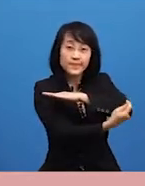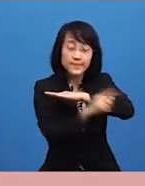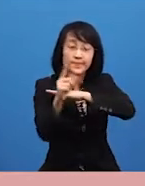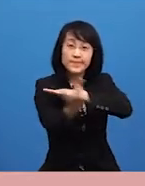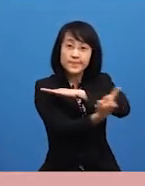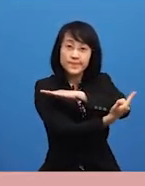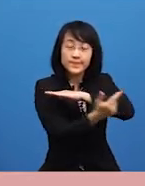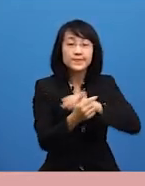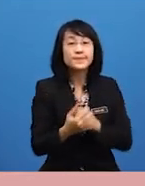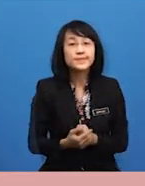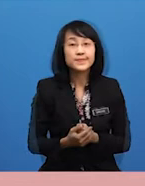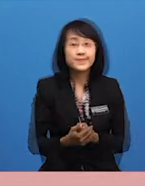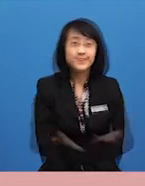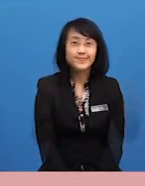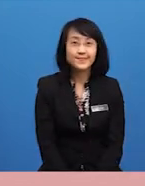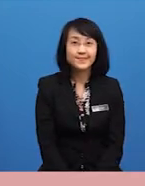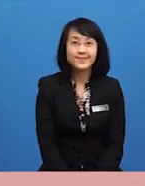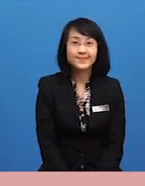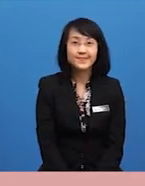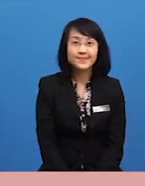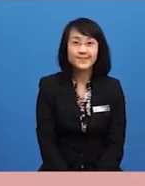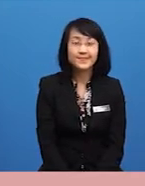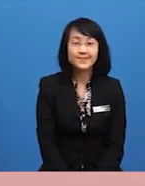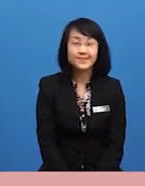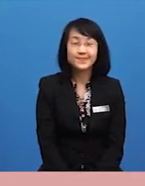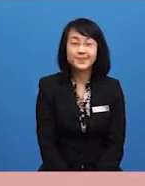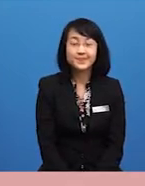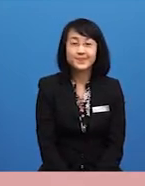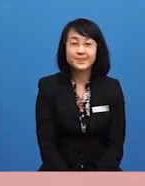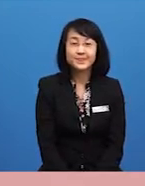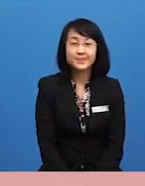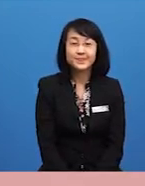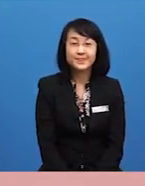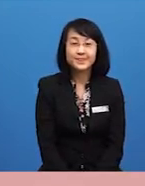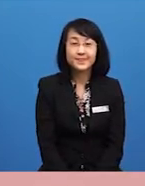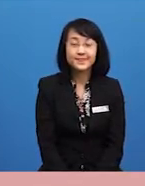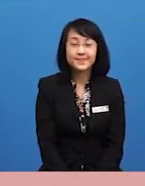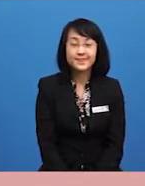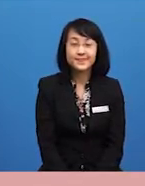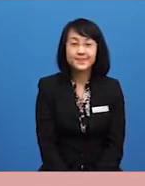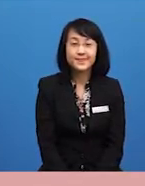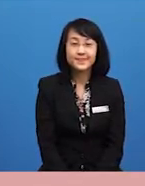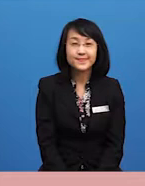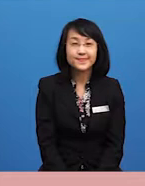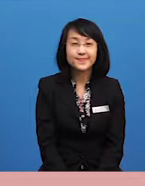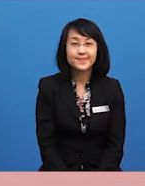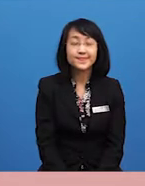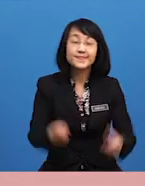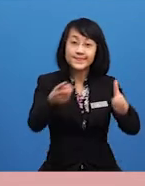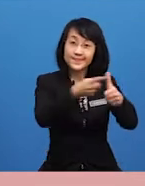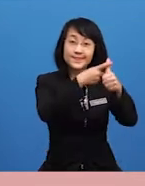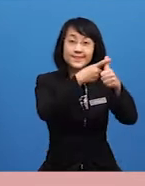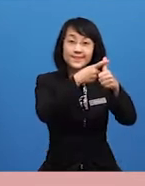tanjung. Mari kita lihat satu persatu bentuk muka bumi di kawasan pinggir laut.